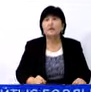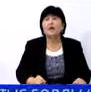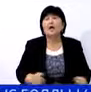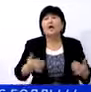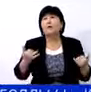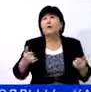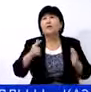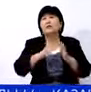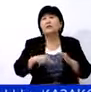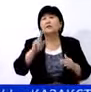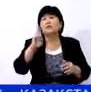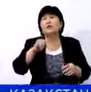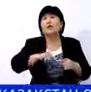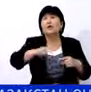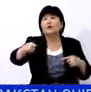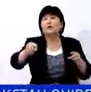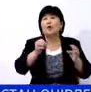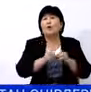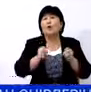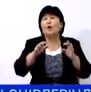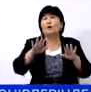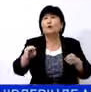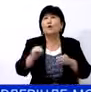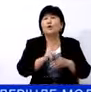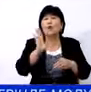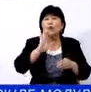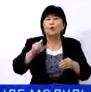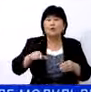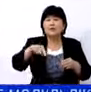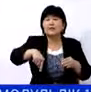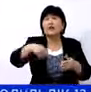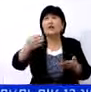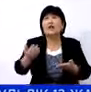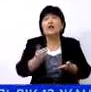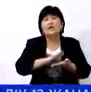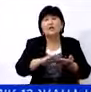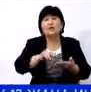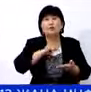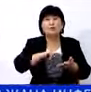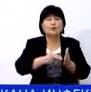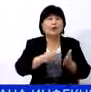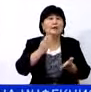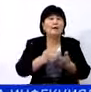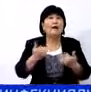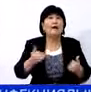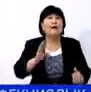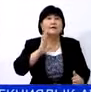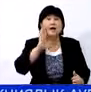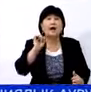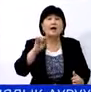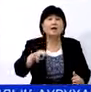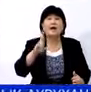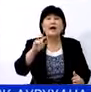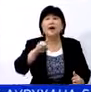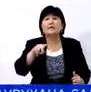Биыл 70 шақырымды құрайтын 10 қауіпті учаскені жөндеу мен өзен арнасын тазалау жұмыстарын жүргізу жоспарланыпты. Қазіргі таңда Арал,